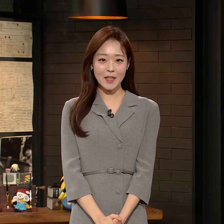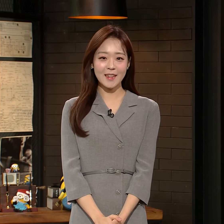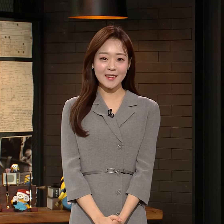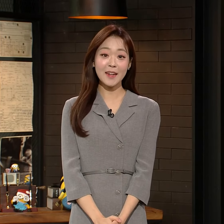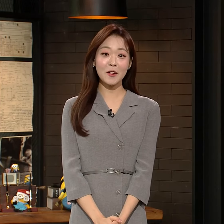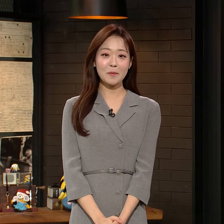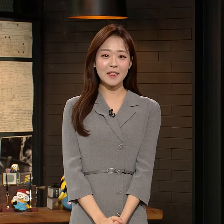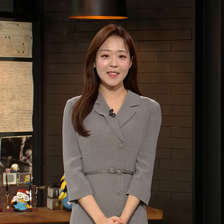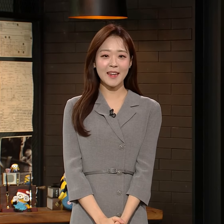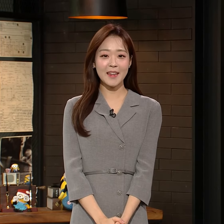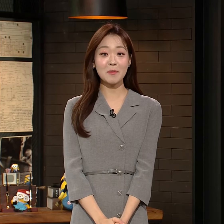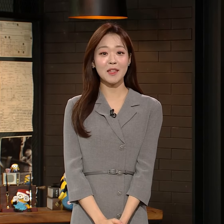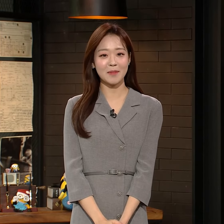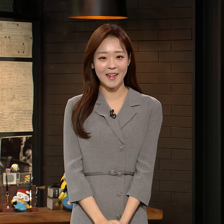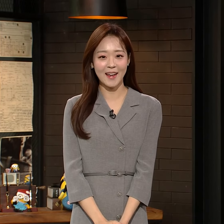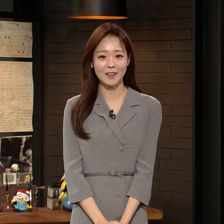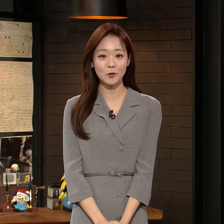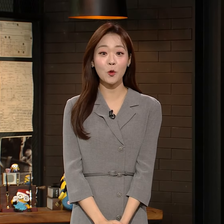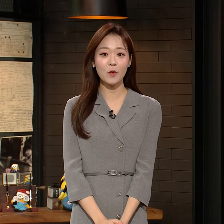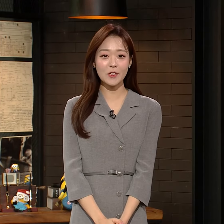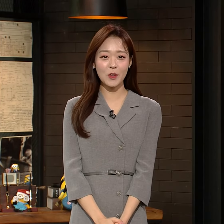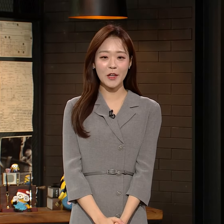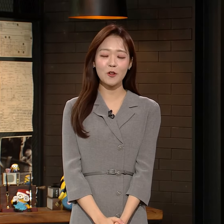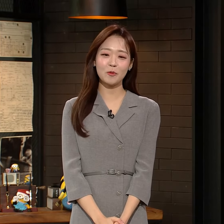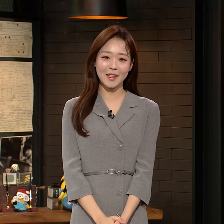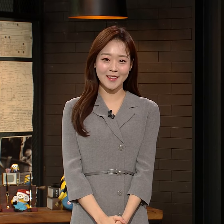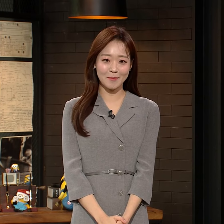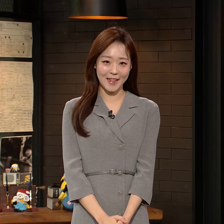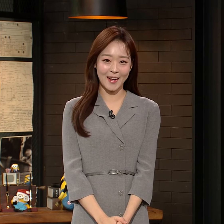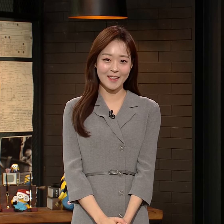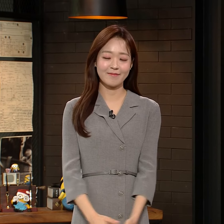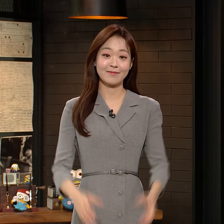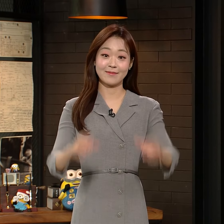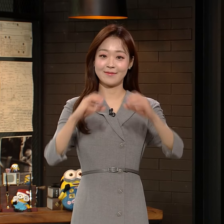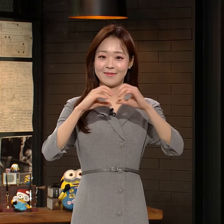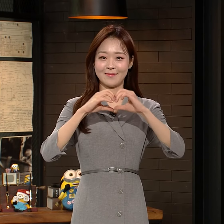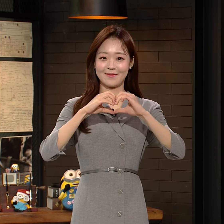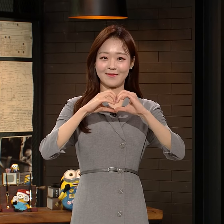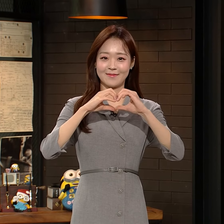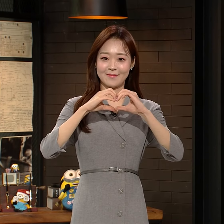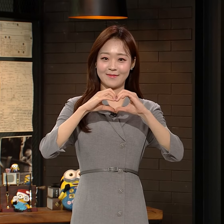여러분, 여러분들의 구독이 사건 반장에 힘이 됩니다. 구독과 좋아요 부탁드립니다.